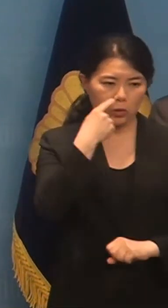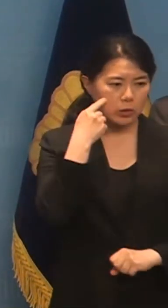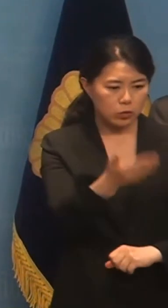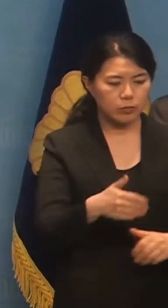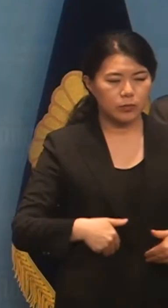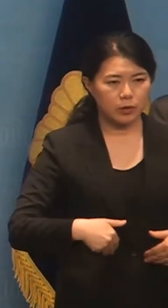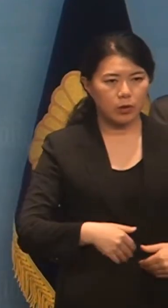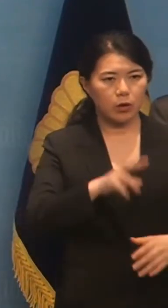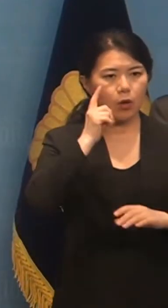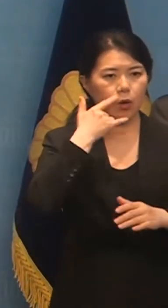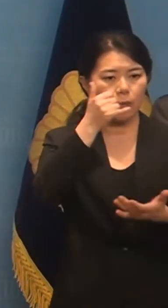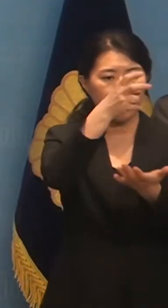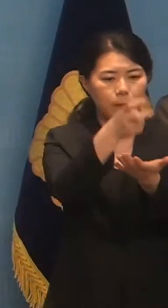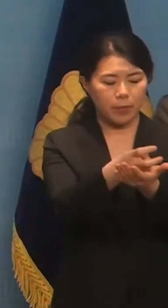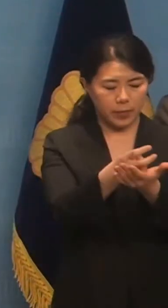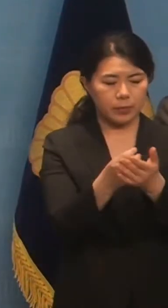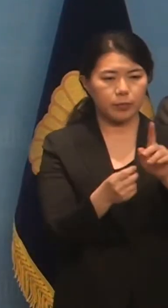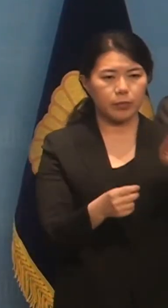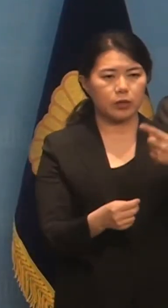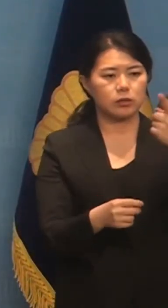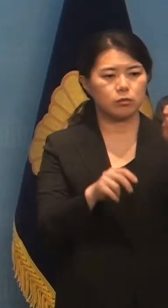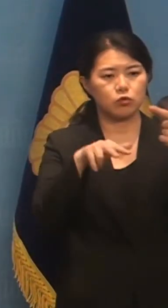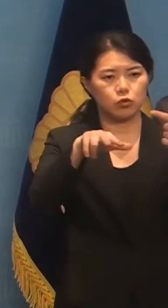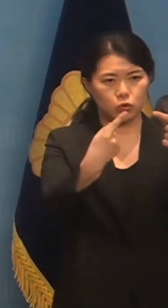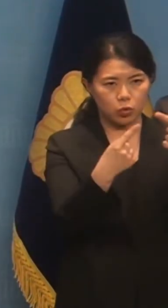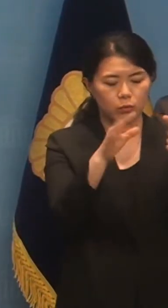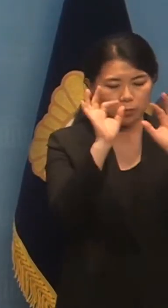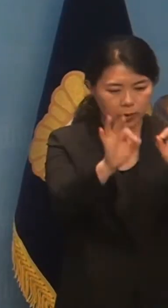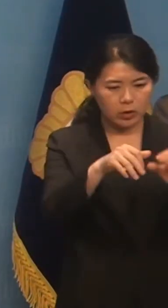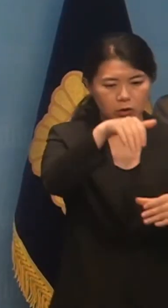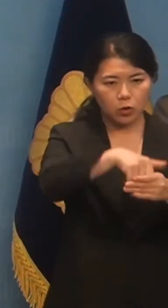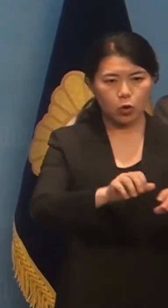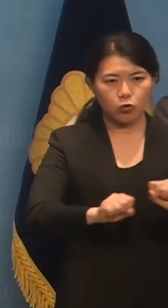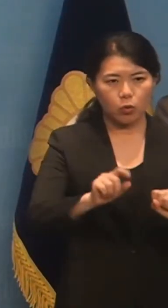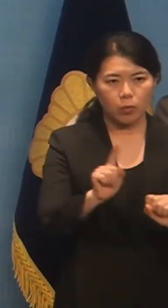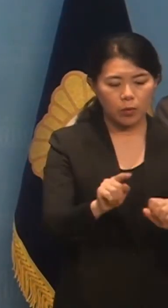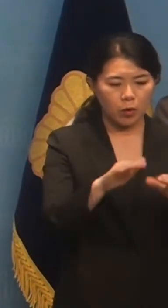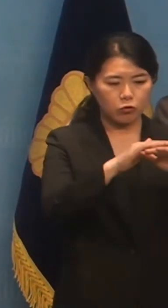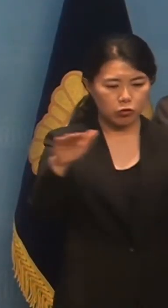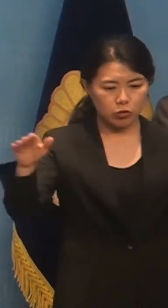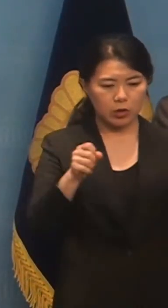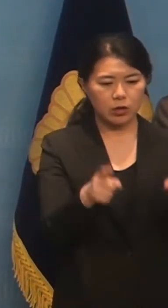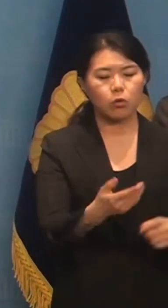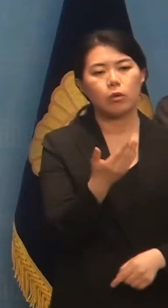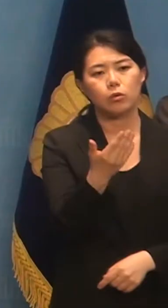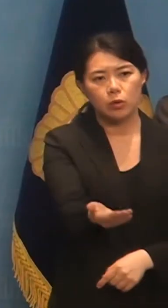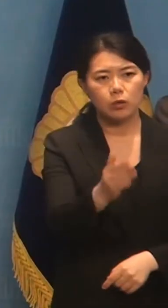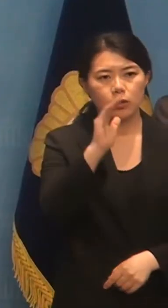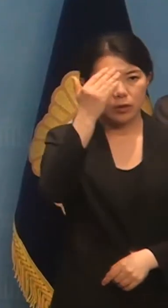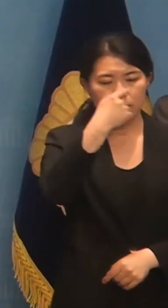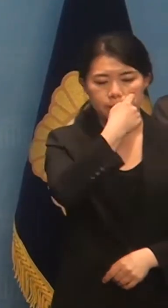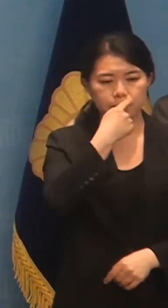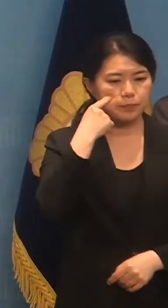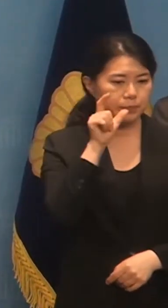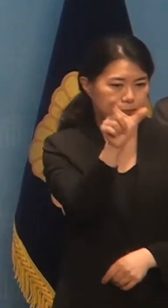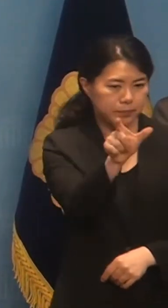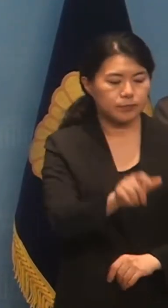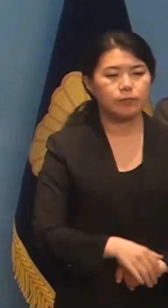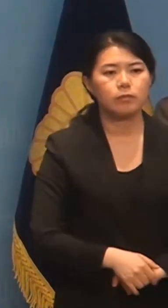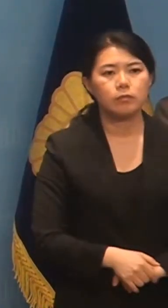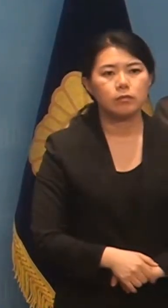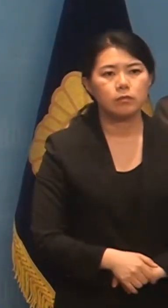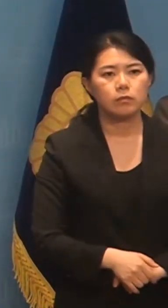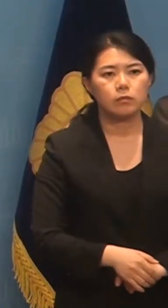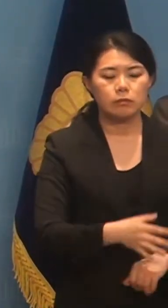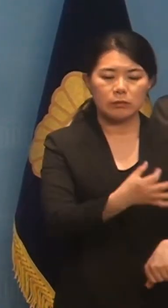헌법 제116조 제1항은 선거운동은 균등한 기회가 보장되어야 한다고 명시하고 있다.